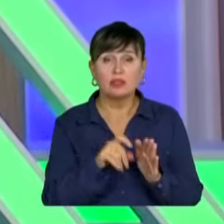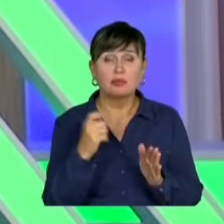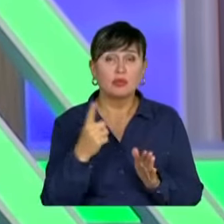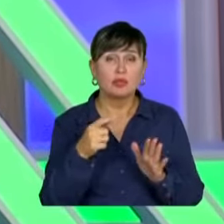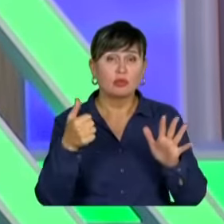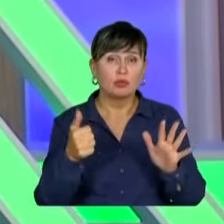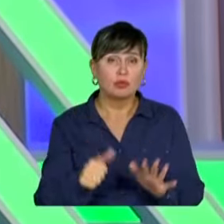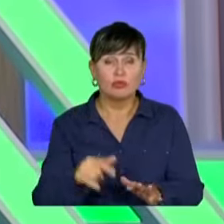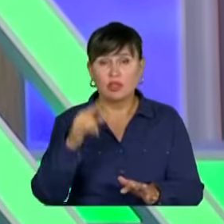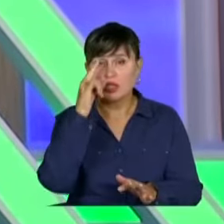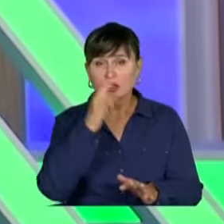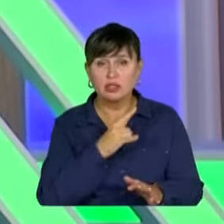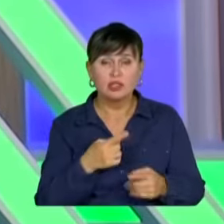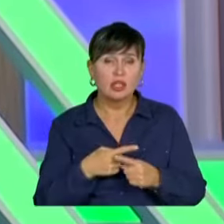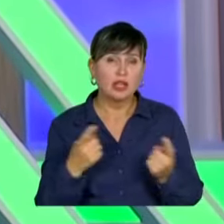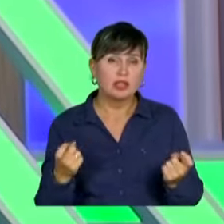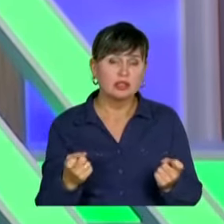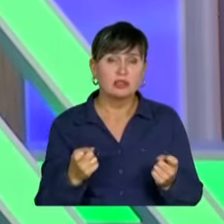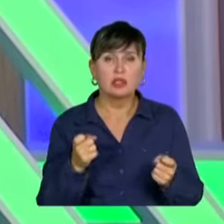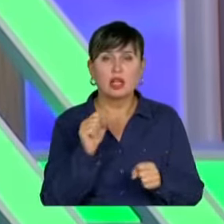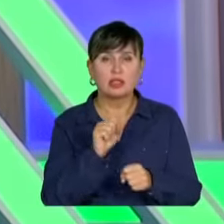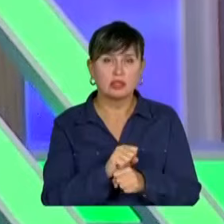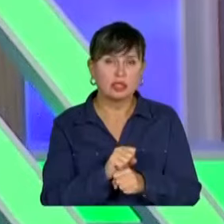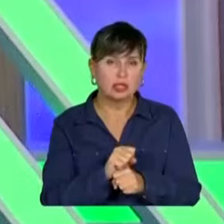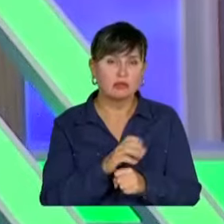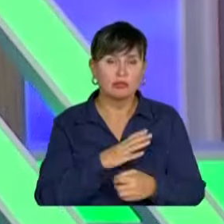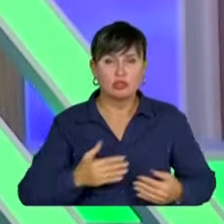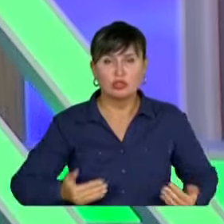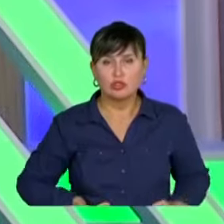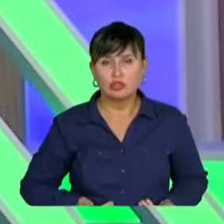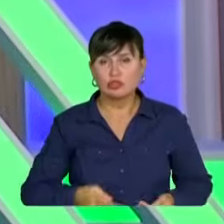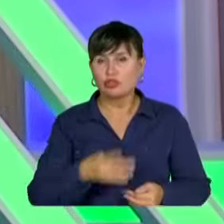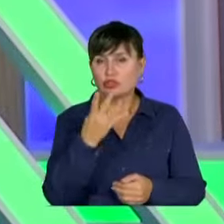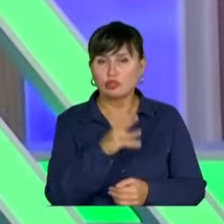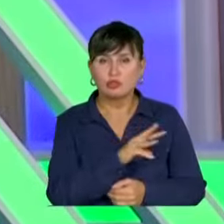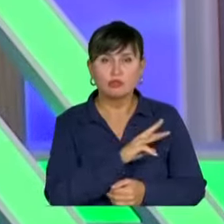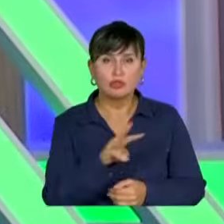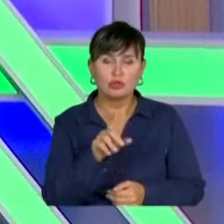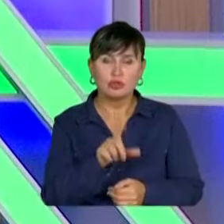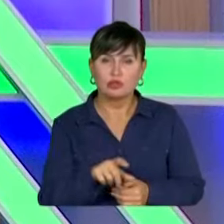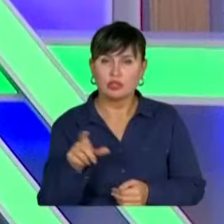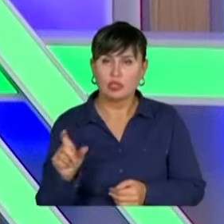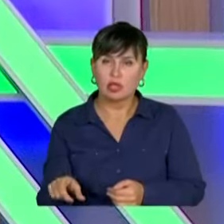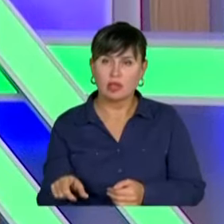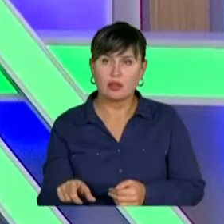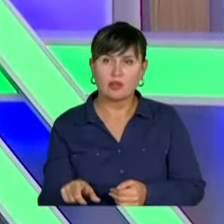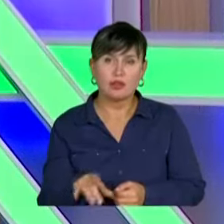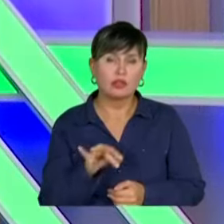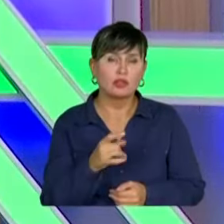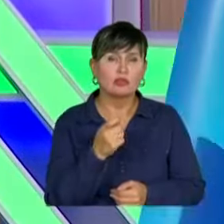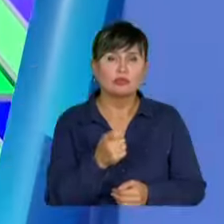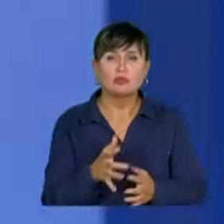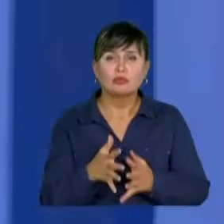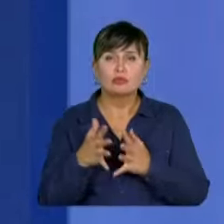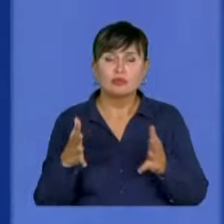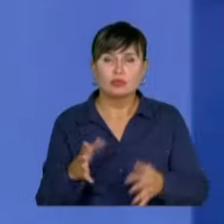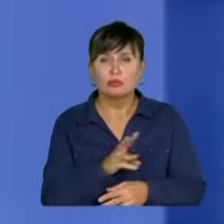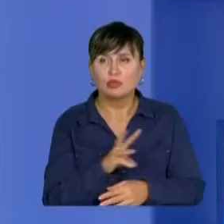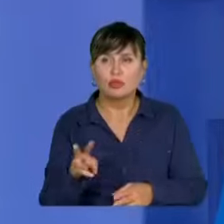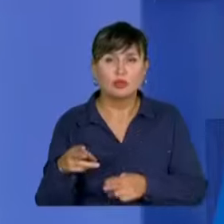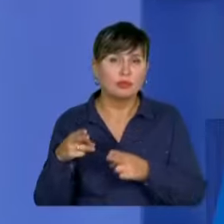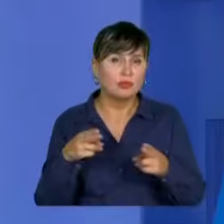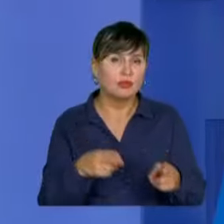в казахстанских гостиницах и отелях остановились почти 4 миллиона человек. Причем чуть больше миллиона из них приехали